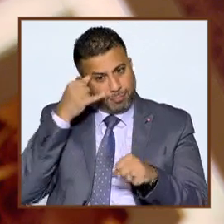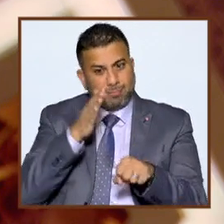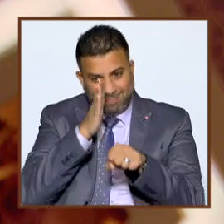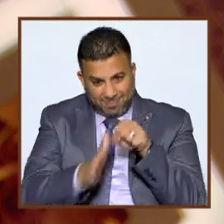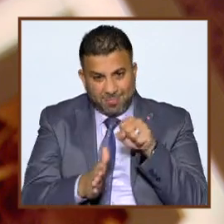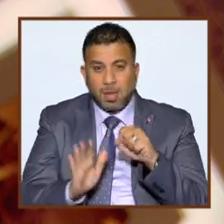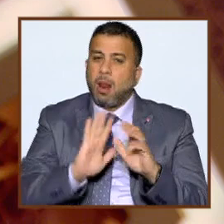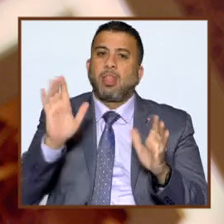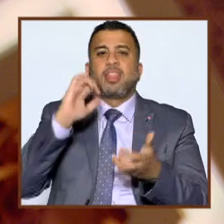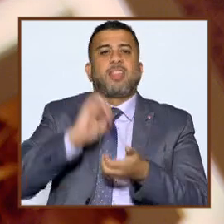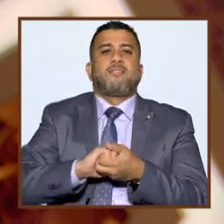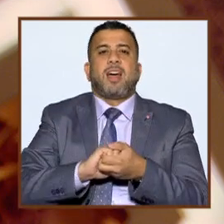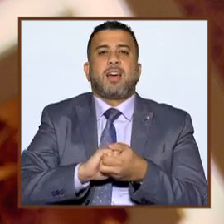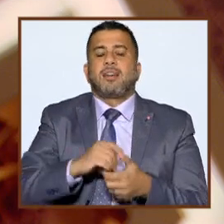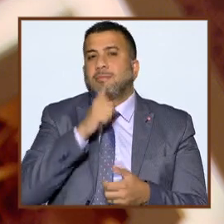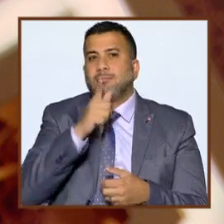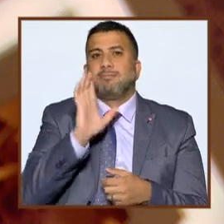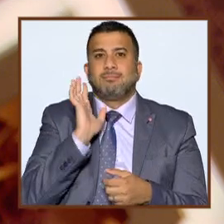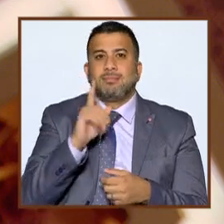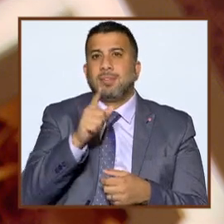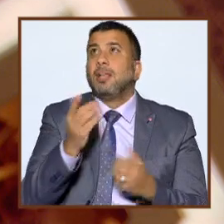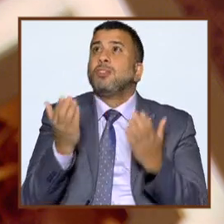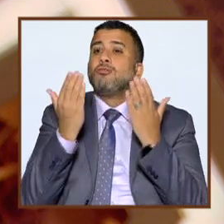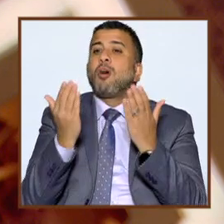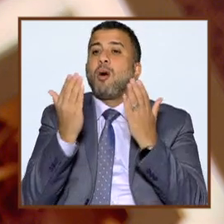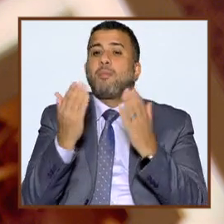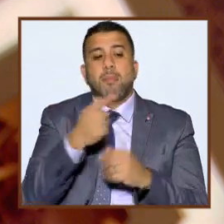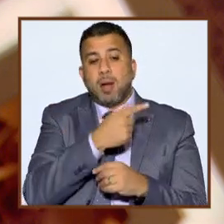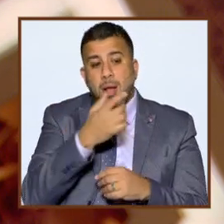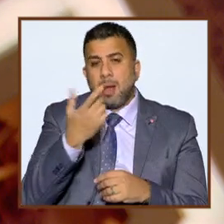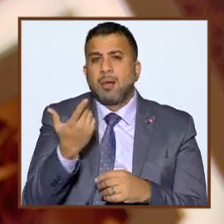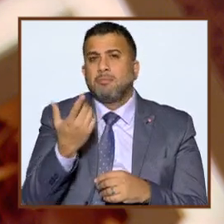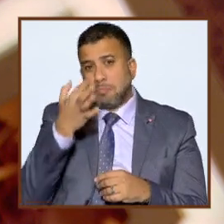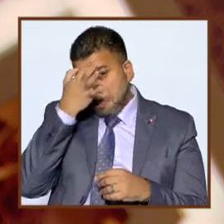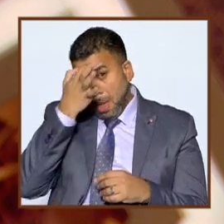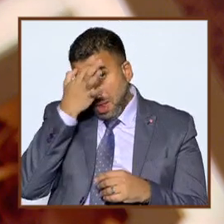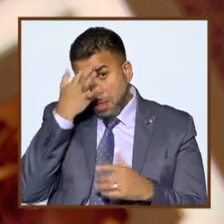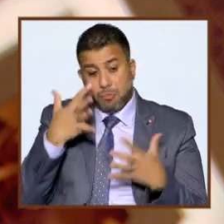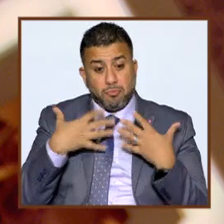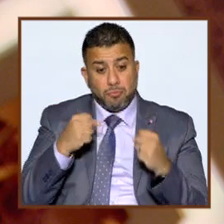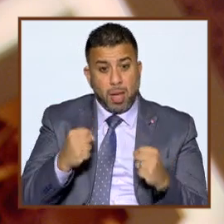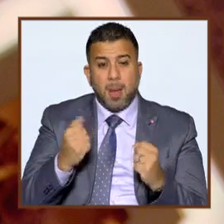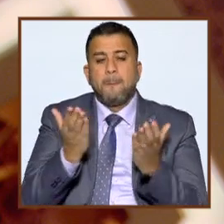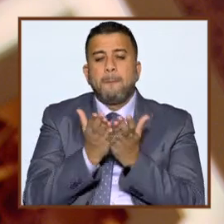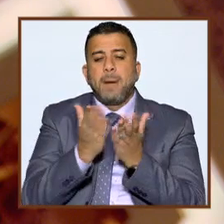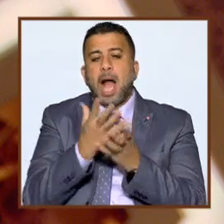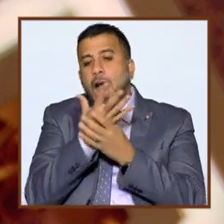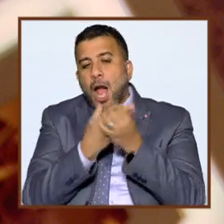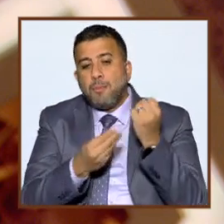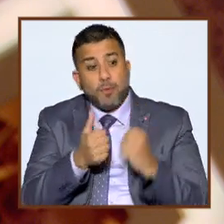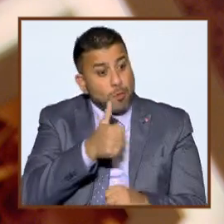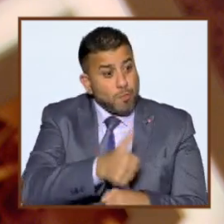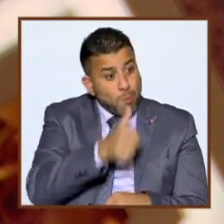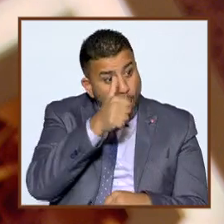نجحت ولدي، يا الله إن حصل كذا وكذا، يا الله إن كذا ودفعت عنا بلا، ولا يدعو بخير